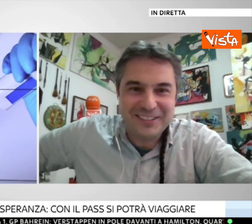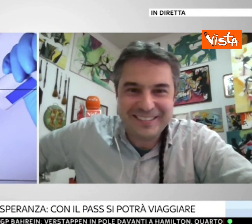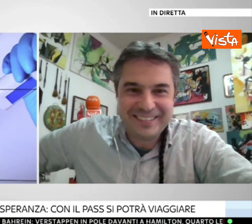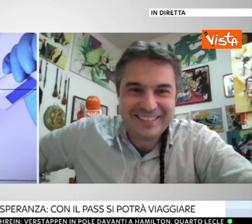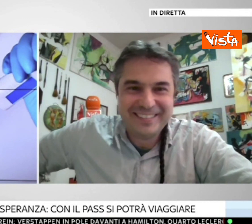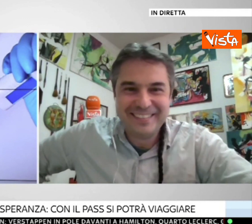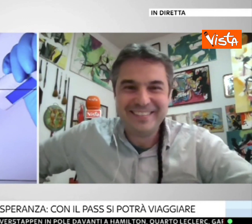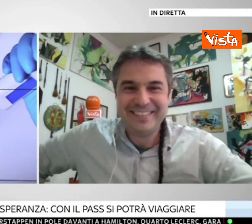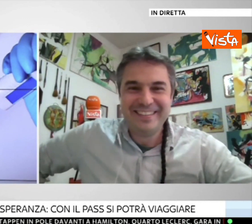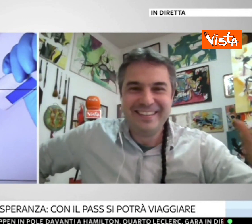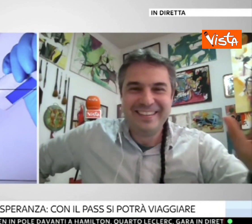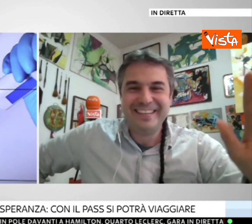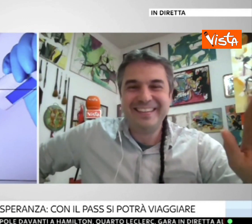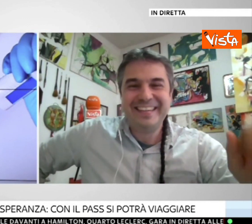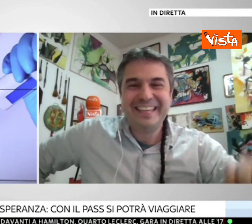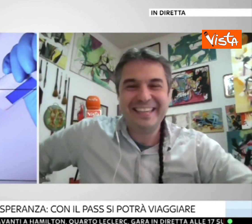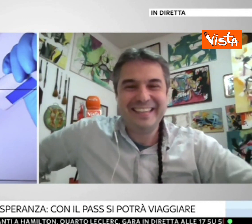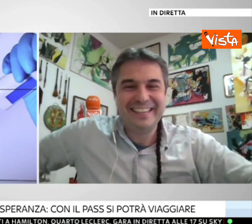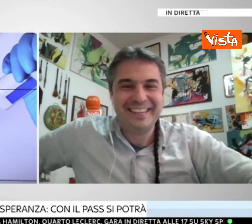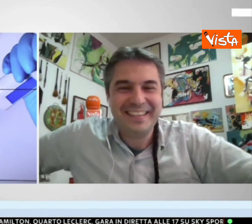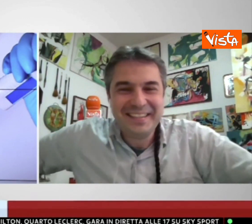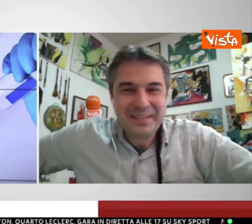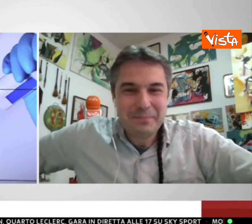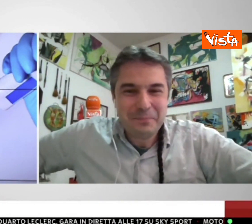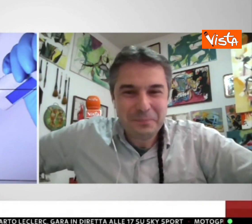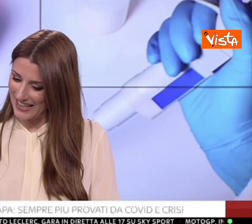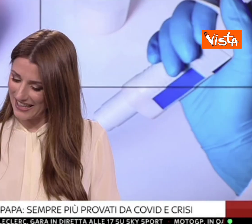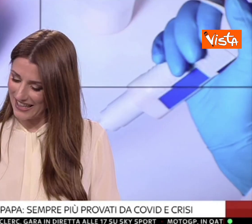mi raccomando. Sì, proseguiamo però perché oltre ad essere.